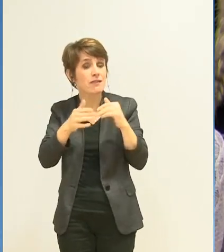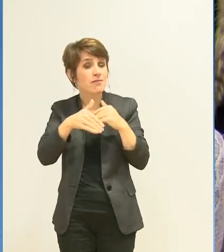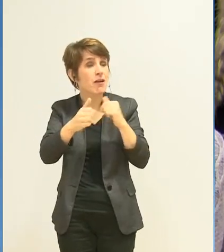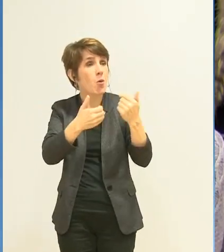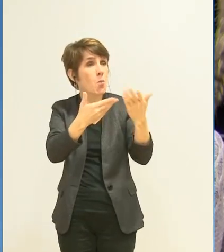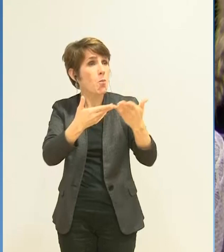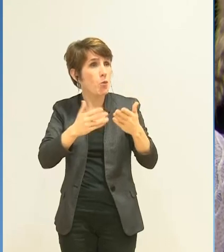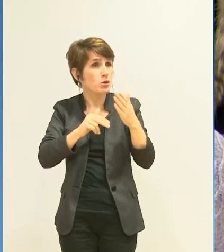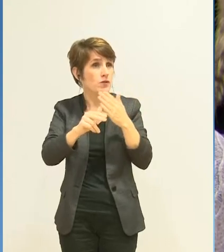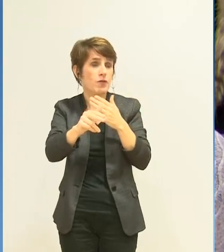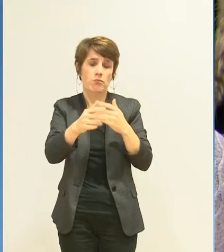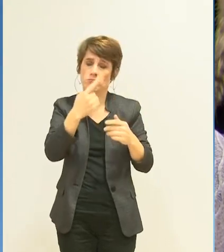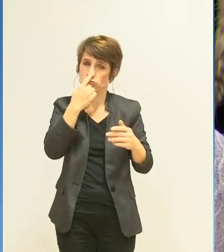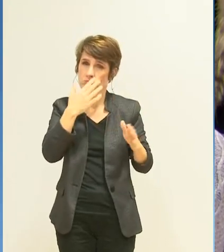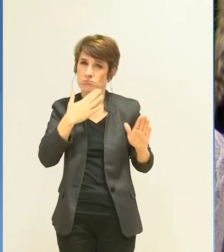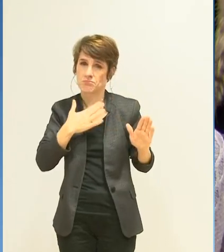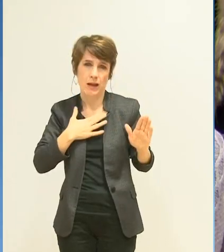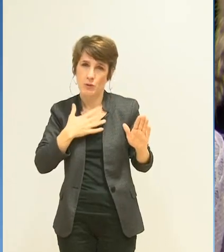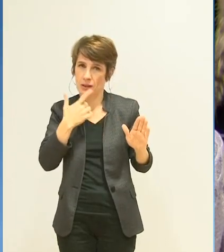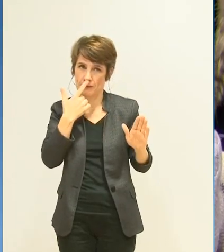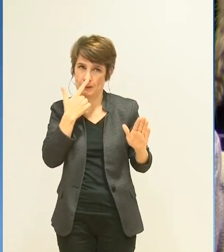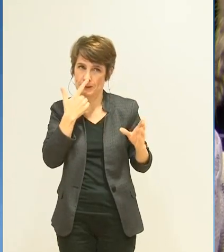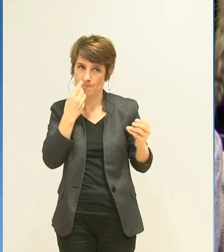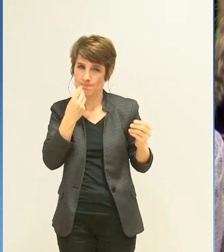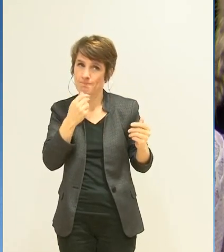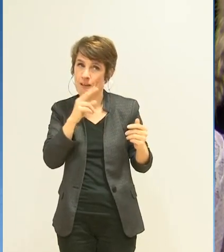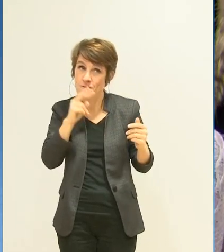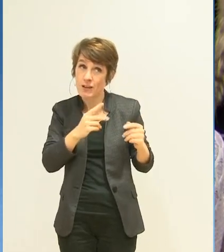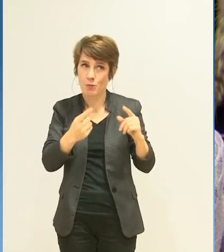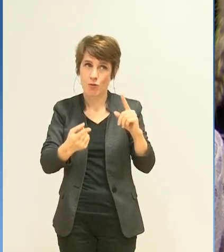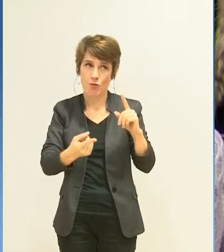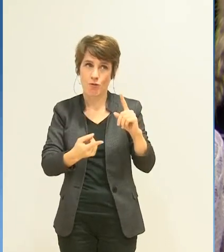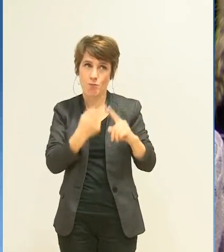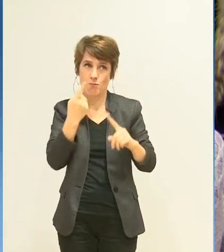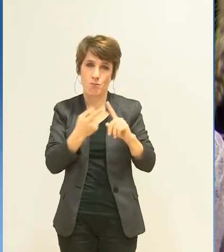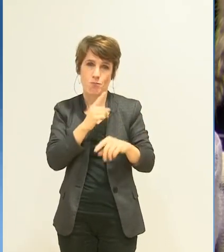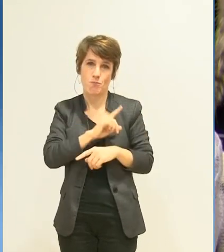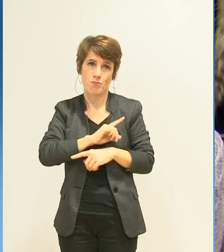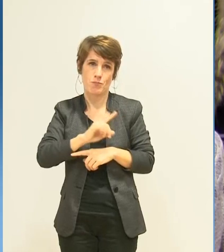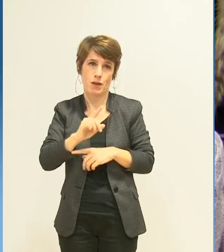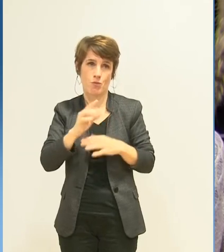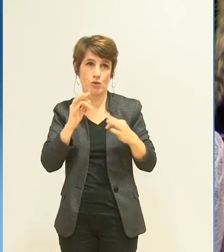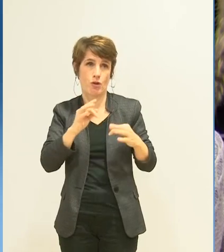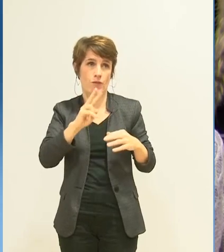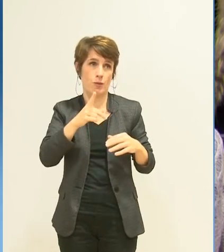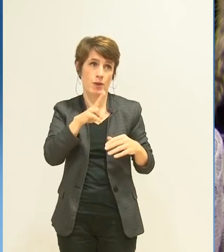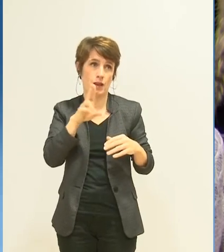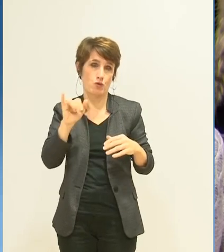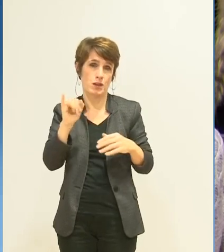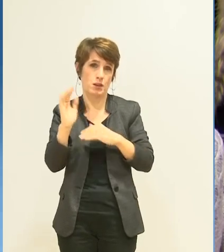pas fondamentalement important dans cette dent non le pays qui exposent et